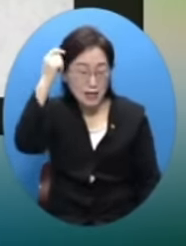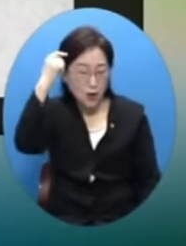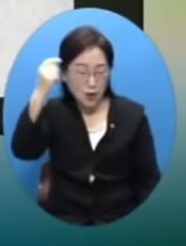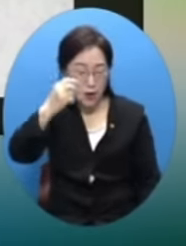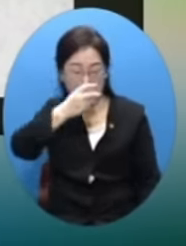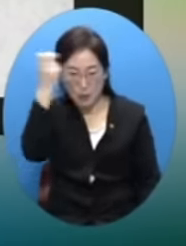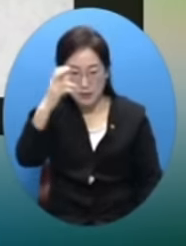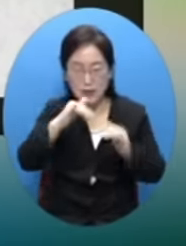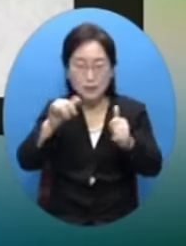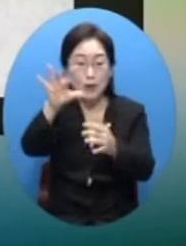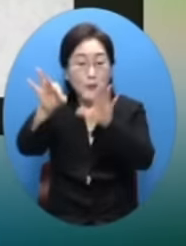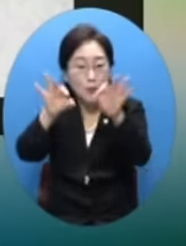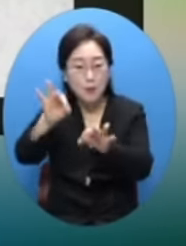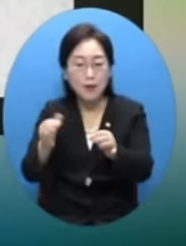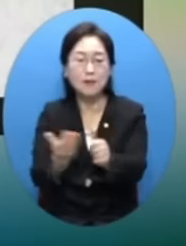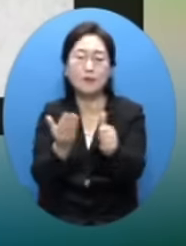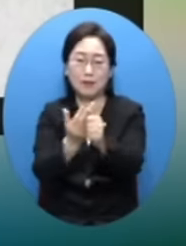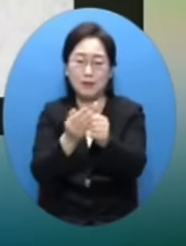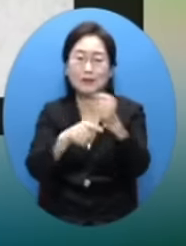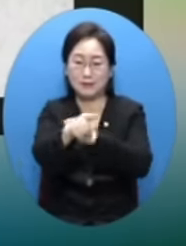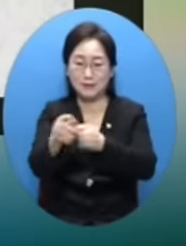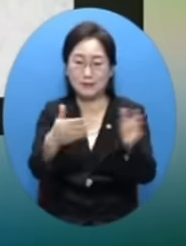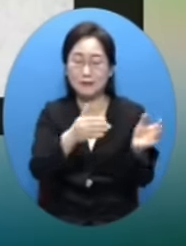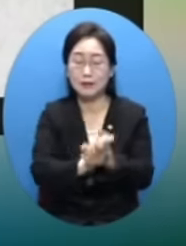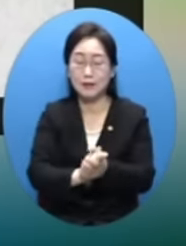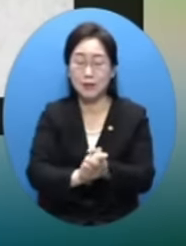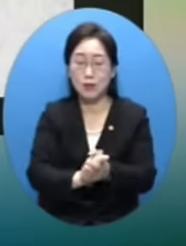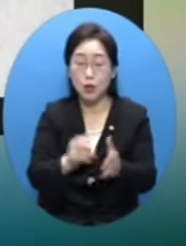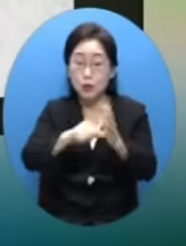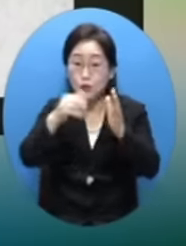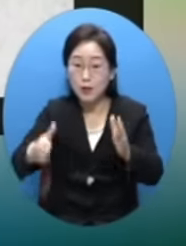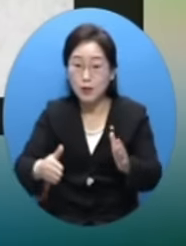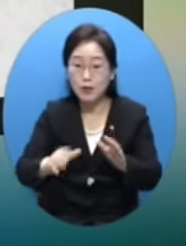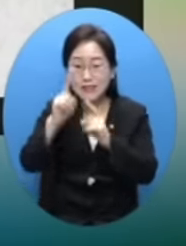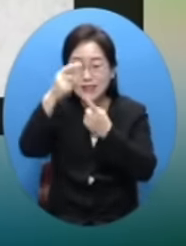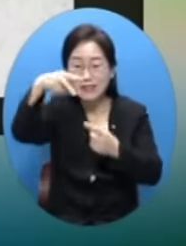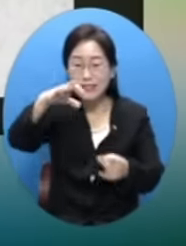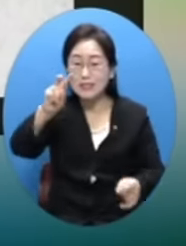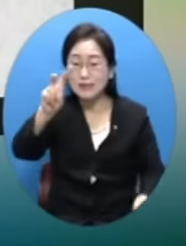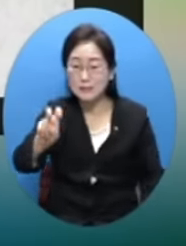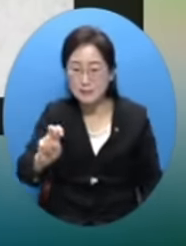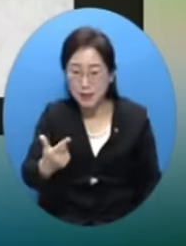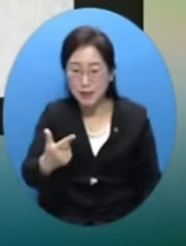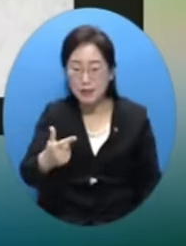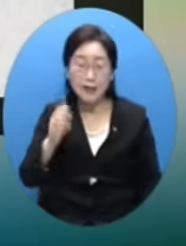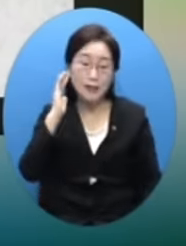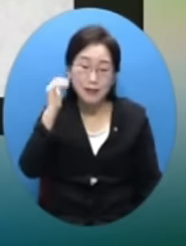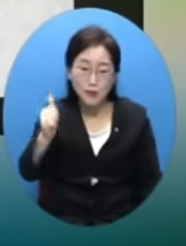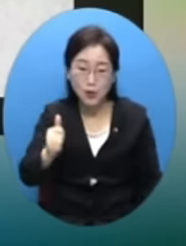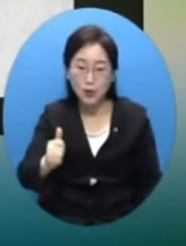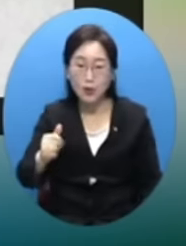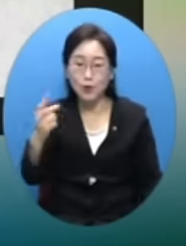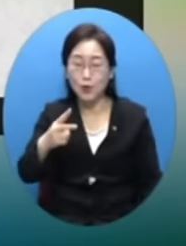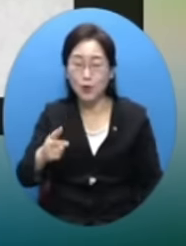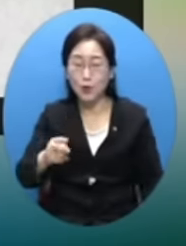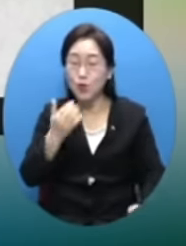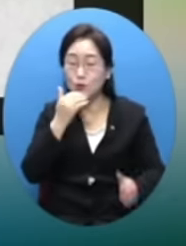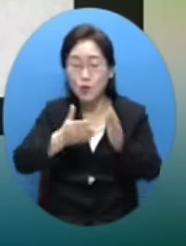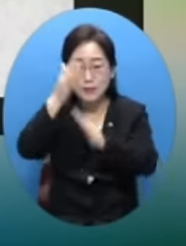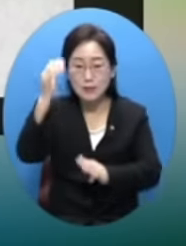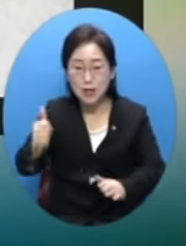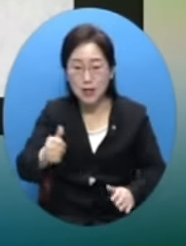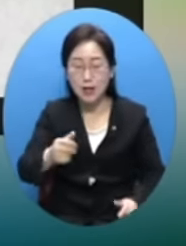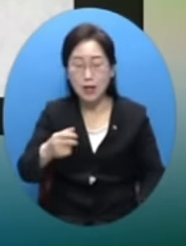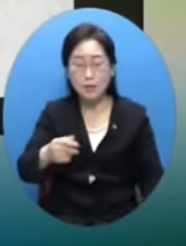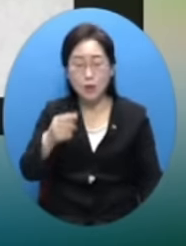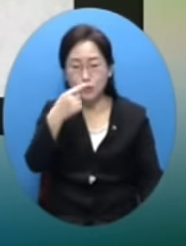이 배제학당에서 그 유명한 우리 건국 대통령 이승만, 또 주시경, 김소월 시인, 또 여운형